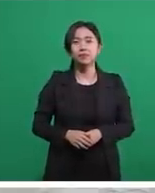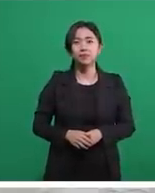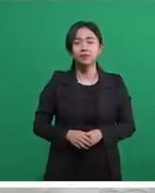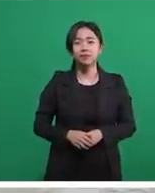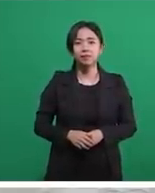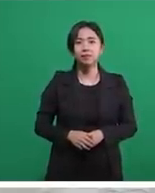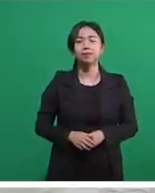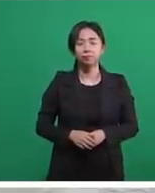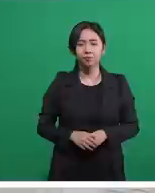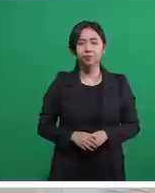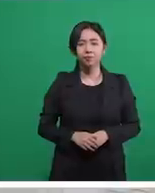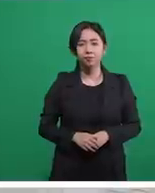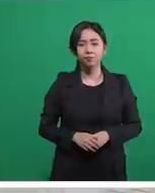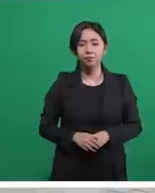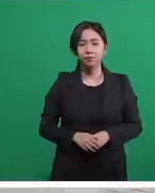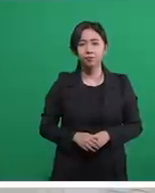ini.